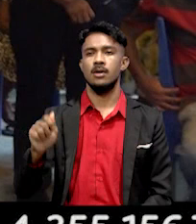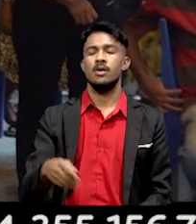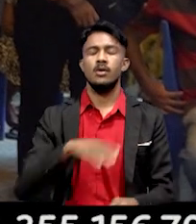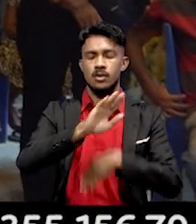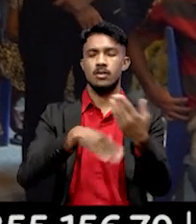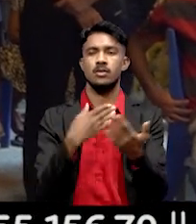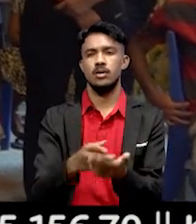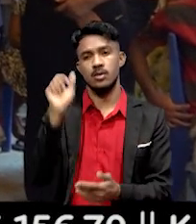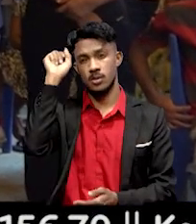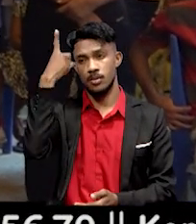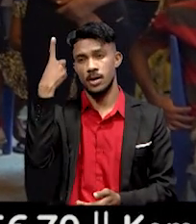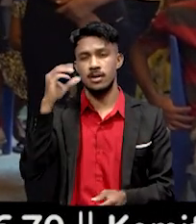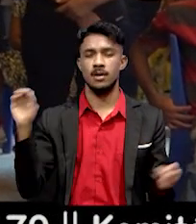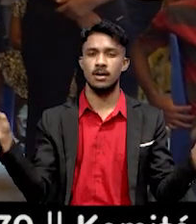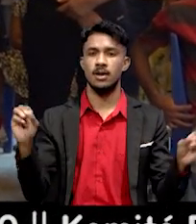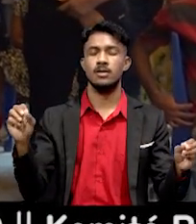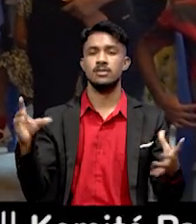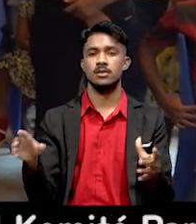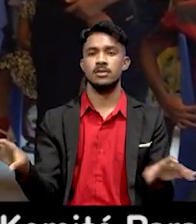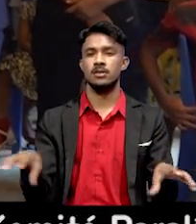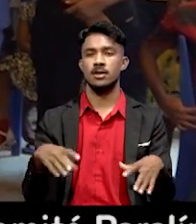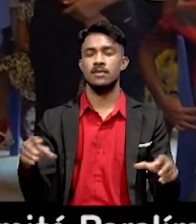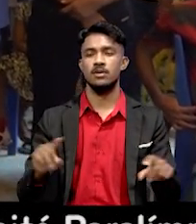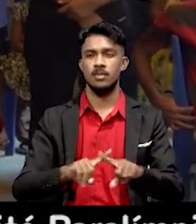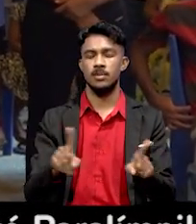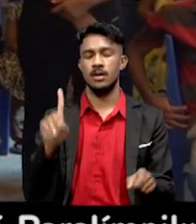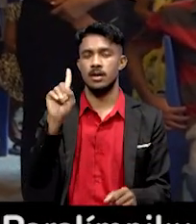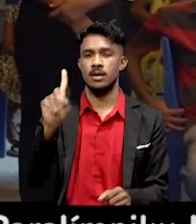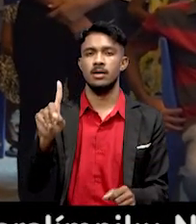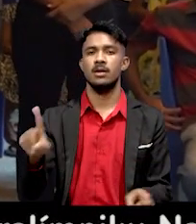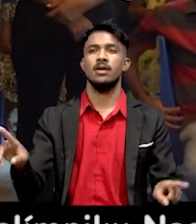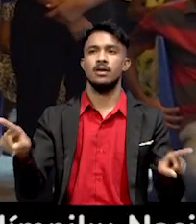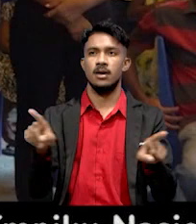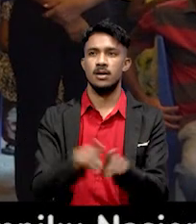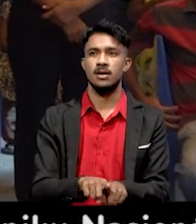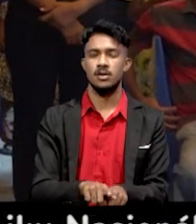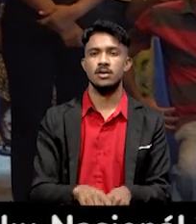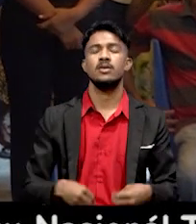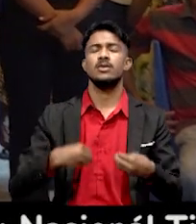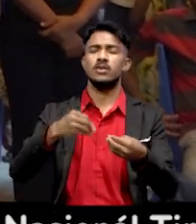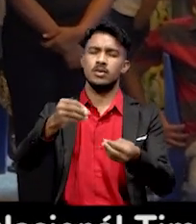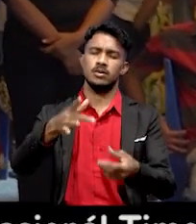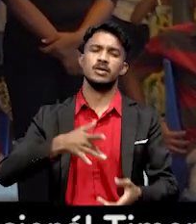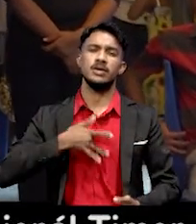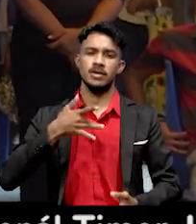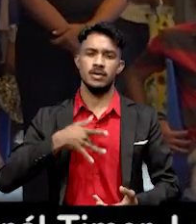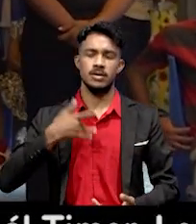Irene, lá os projetos. Irene, nosso espírito social,